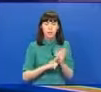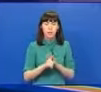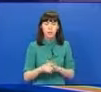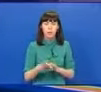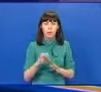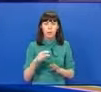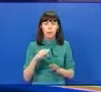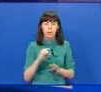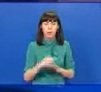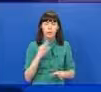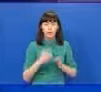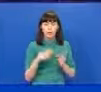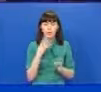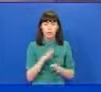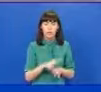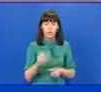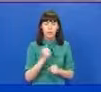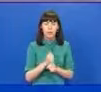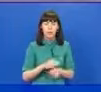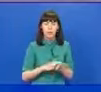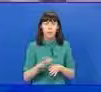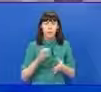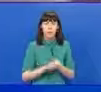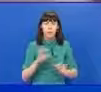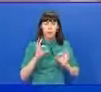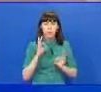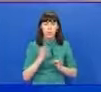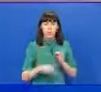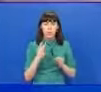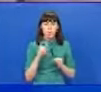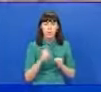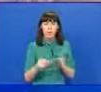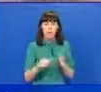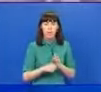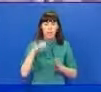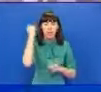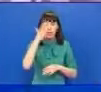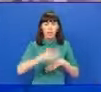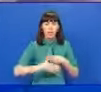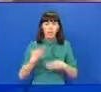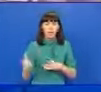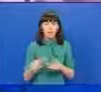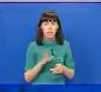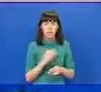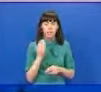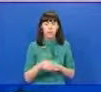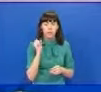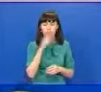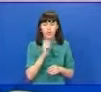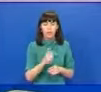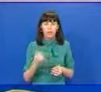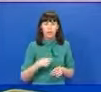Отырар аудандық сотына қаралды. Барлық іспен толық танысқан судья екі азаматқа да 6 жыл мерзімінен жаза тағайындаған. Енді ұрлық жасағандар